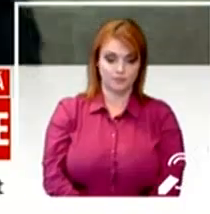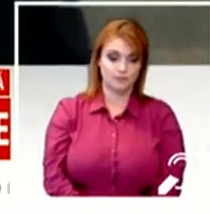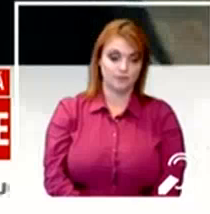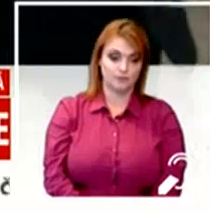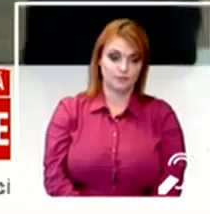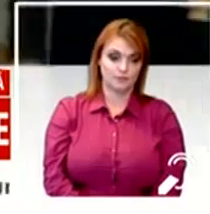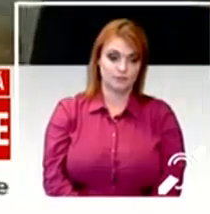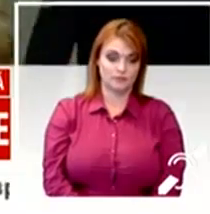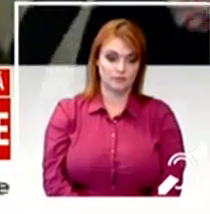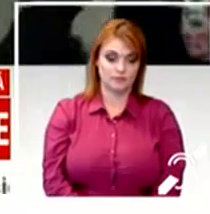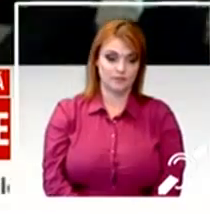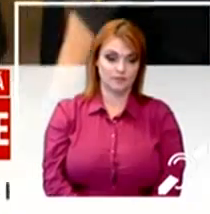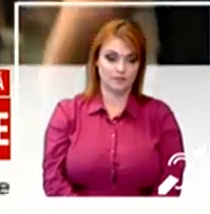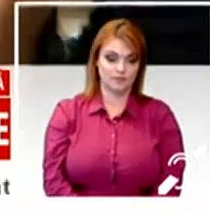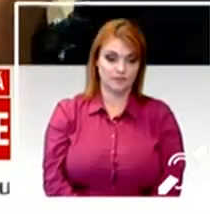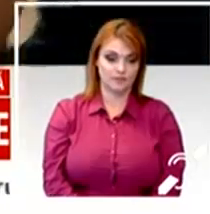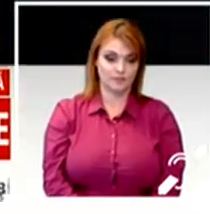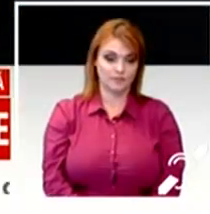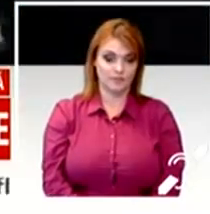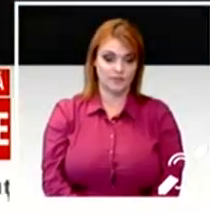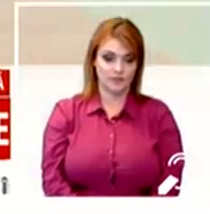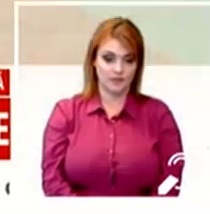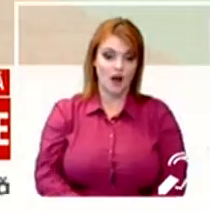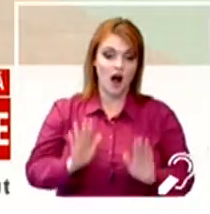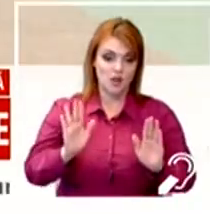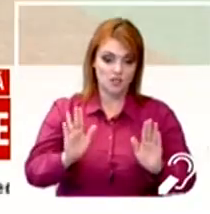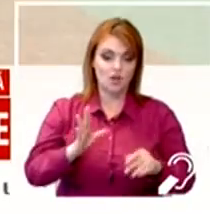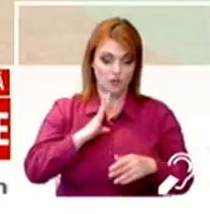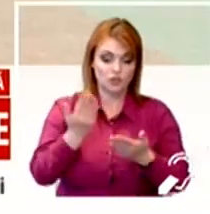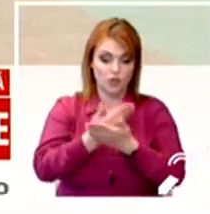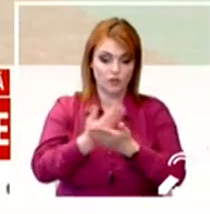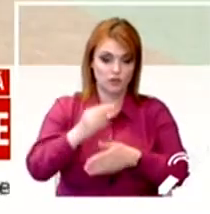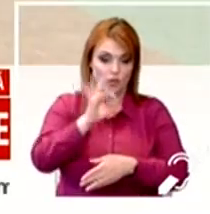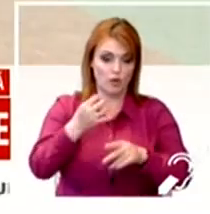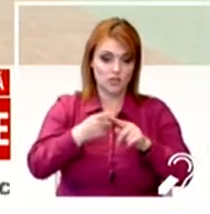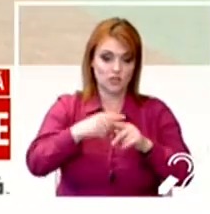gestiune financiară a formațiunii politice. Cam atât deocamdată. La revedere!